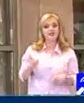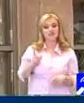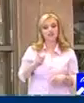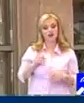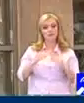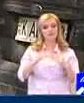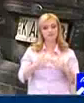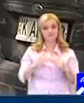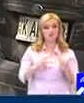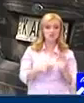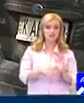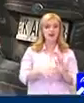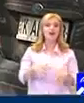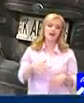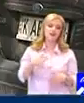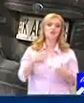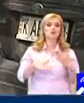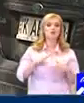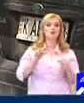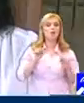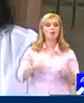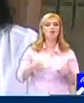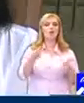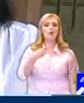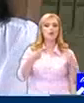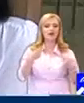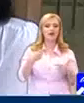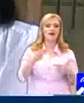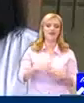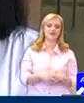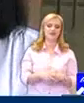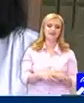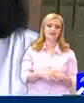așteaptă la note mici, se bucură măcar că pot comunica în limba română. A fost foarte greu.